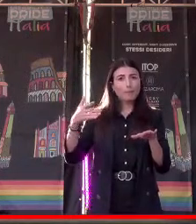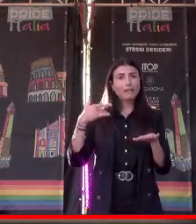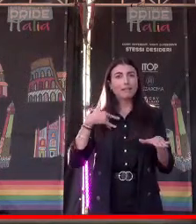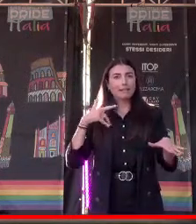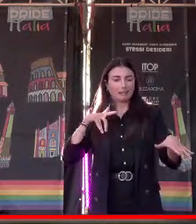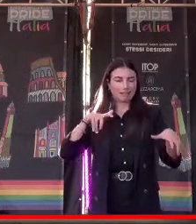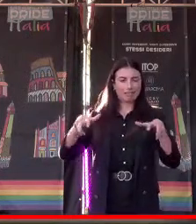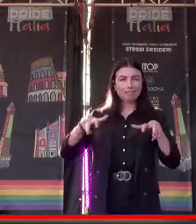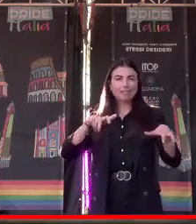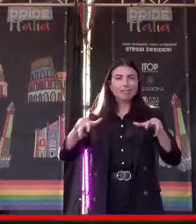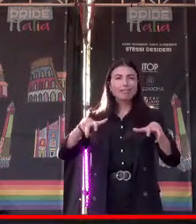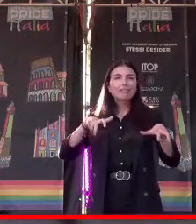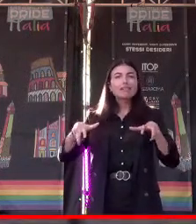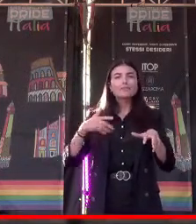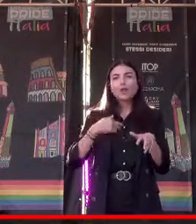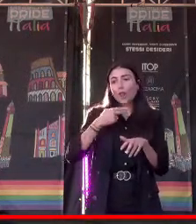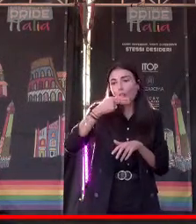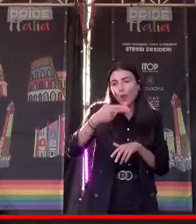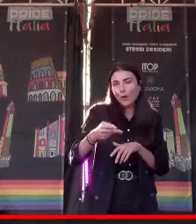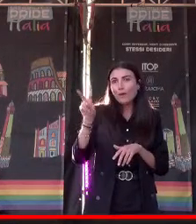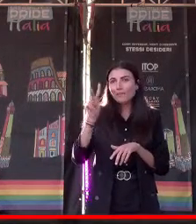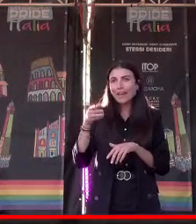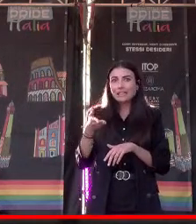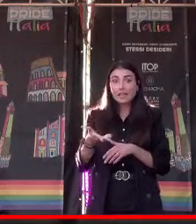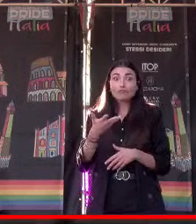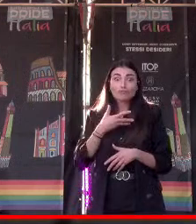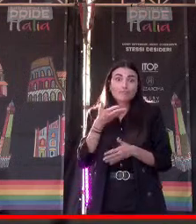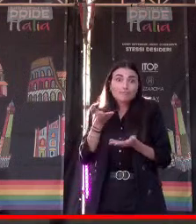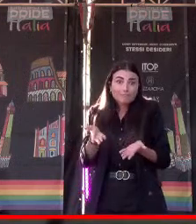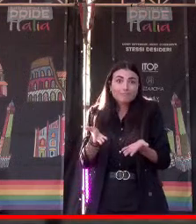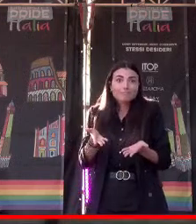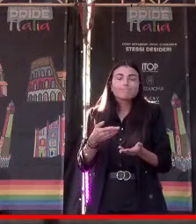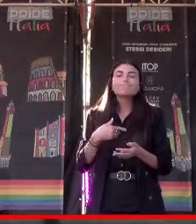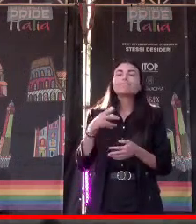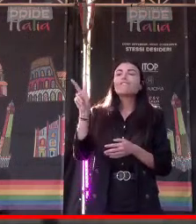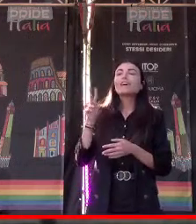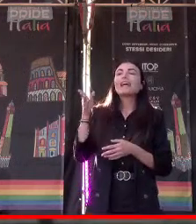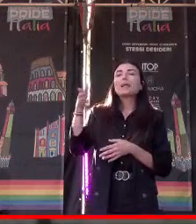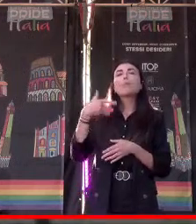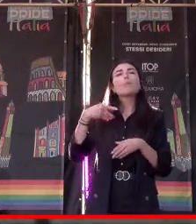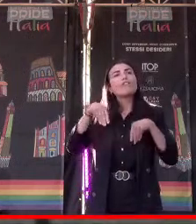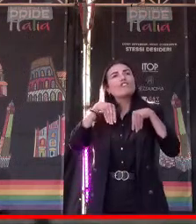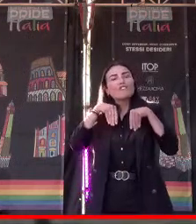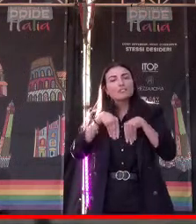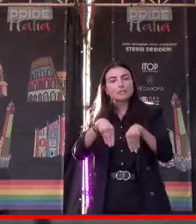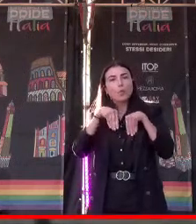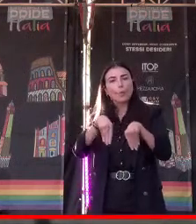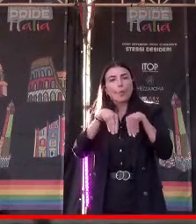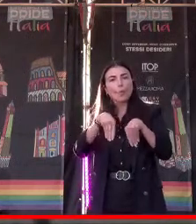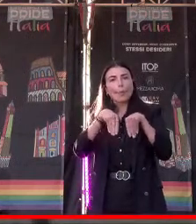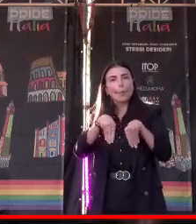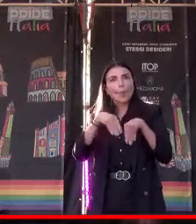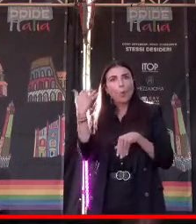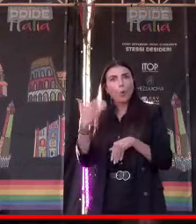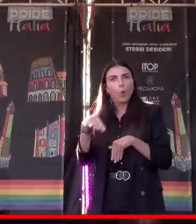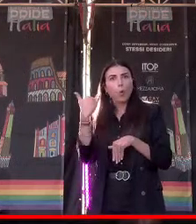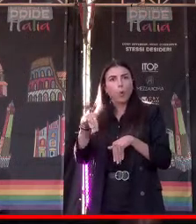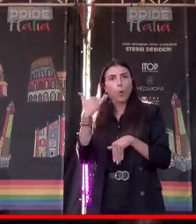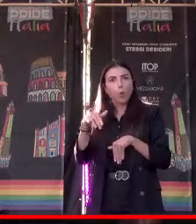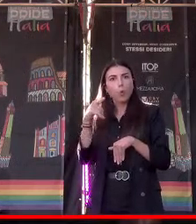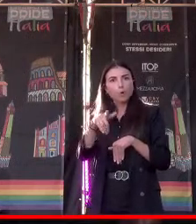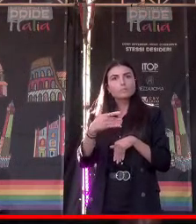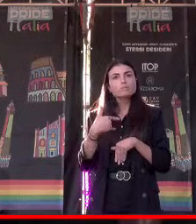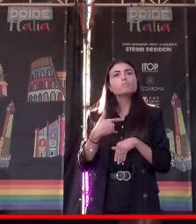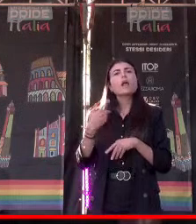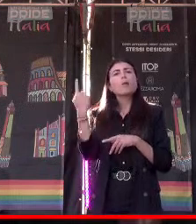come lo chiama Valentina, hanno. E lei ha una frequentazione più assidua di me, immagino, lei è Sirio, di quelli che sono anche